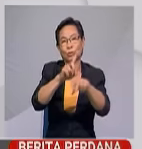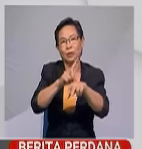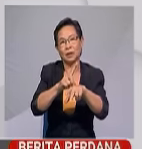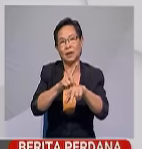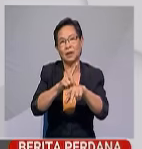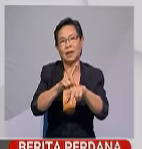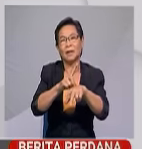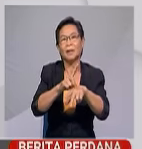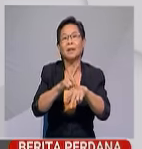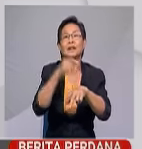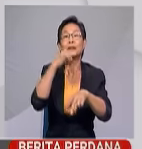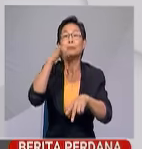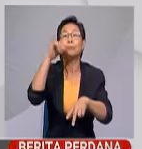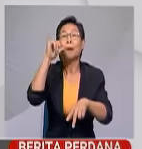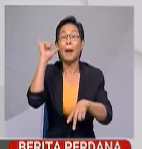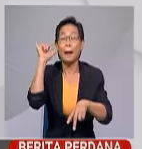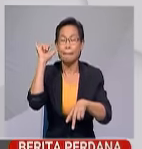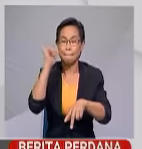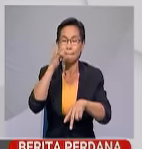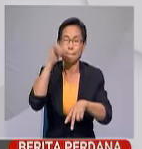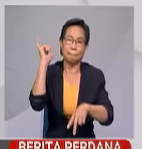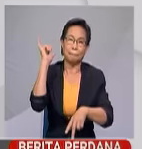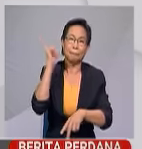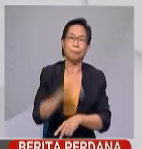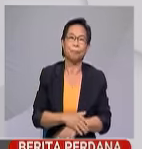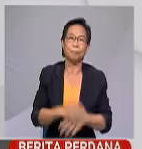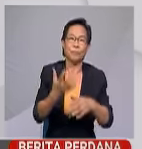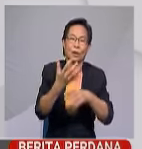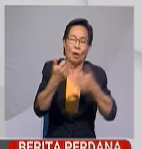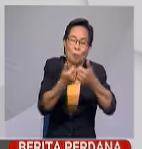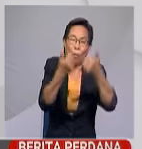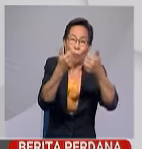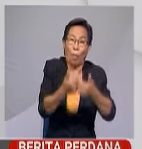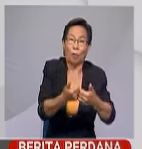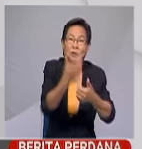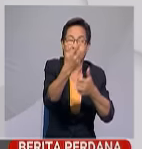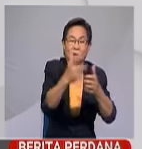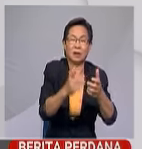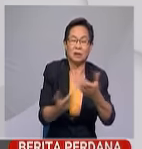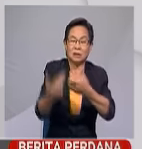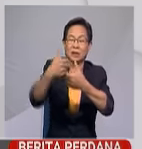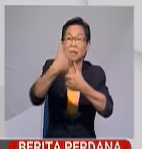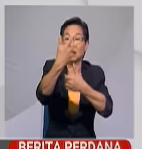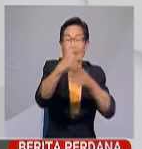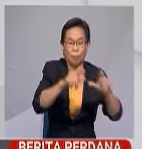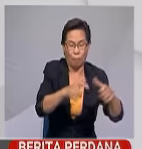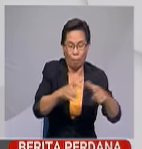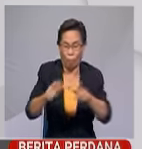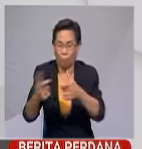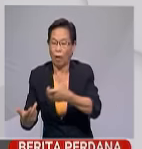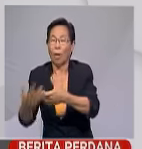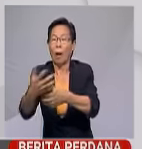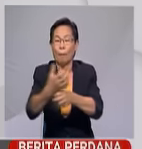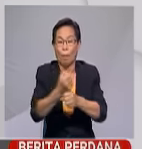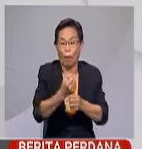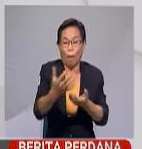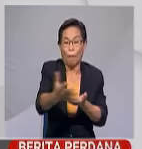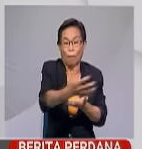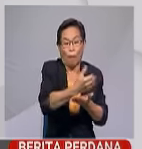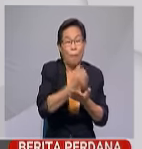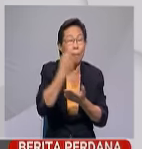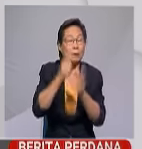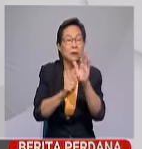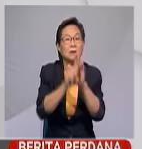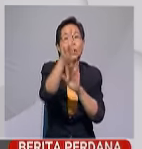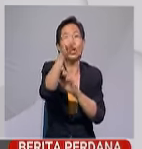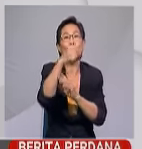Stadium Smart RSN pada malam tadi. Dalam kejohanan yang disertai tiga pasukan dengan yang mengumpul mata tertinggi di nobat juara skuad